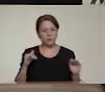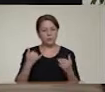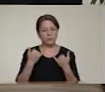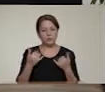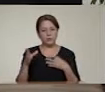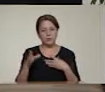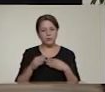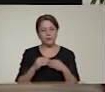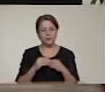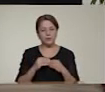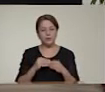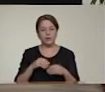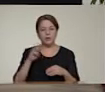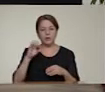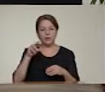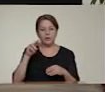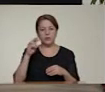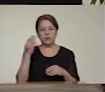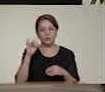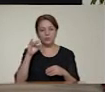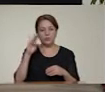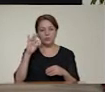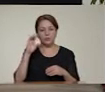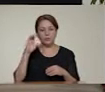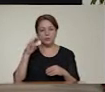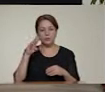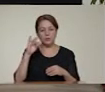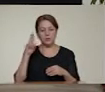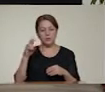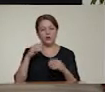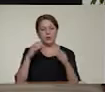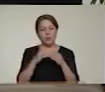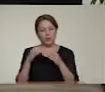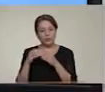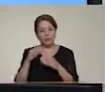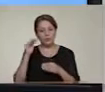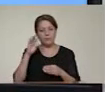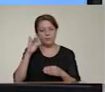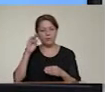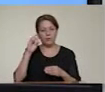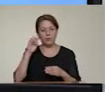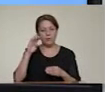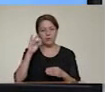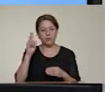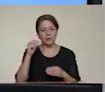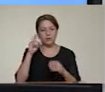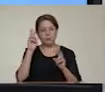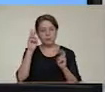bugun biz siz bilan tilshunoslik va uning bo'limlari, fonetika mavzulari yuzasidan